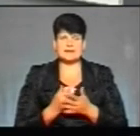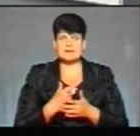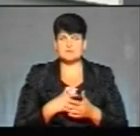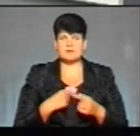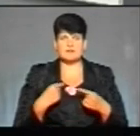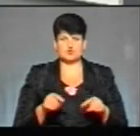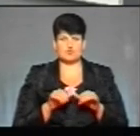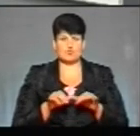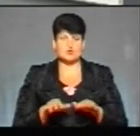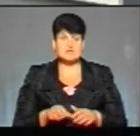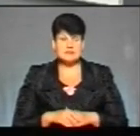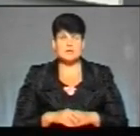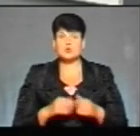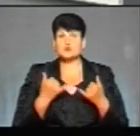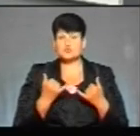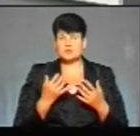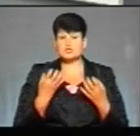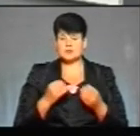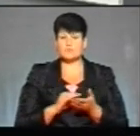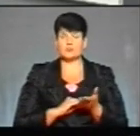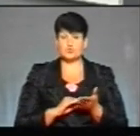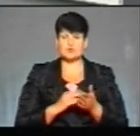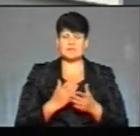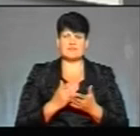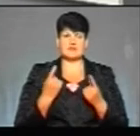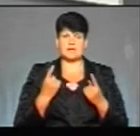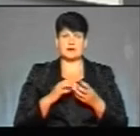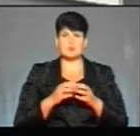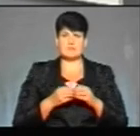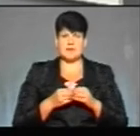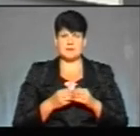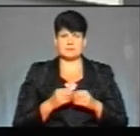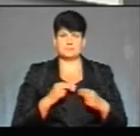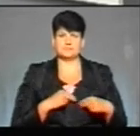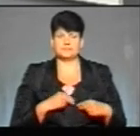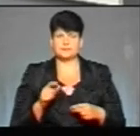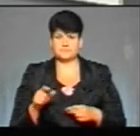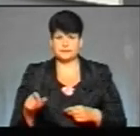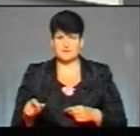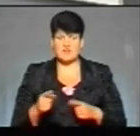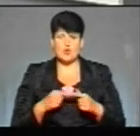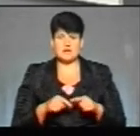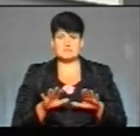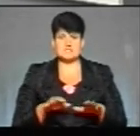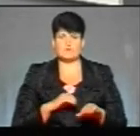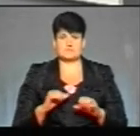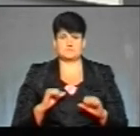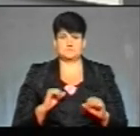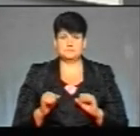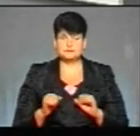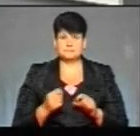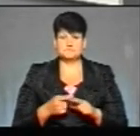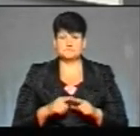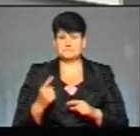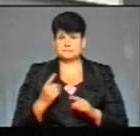іншому процесі. Хоча сьогодні, я ще раз повторюсь, у нас дуже велика проблема кадру щодо в органах місцевого самоврядування. Це, перш